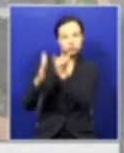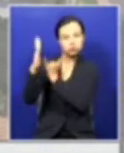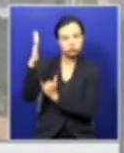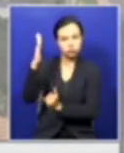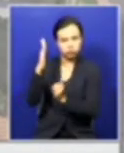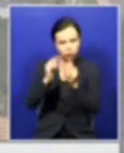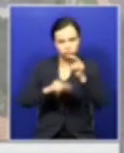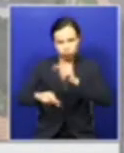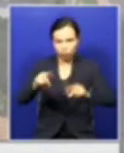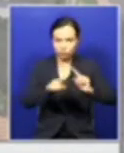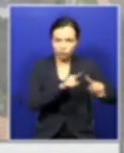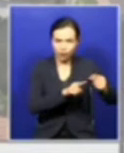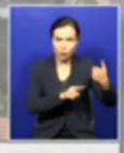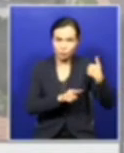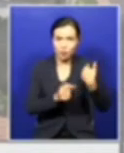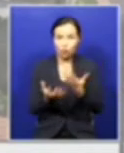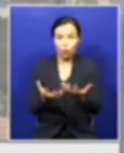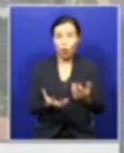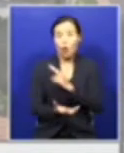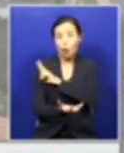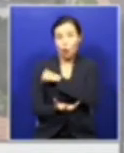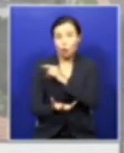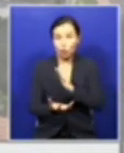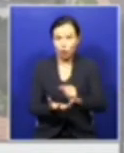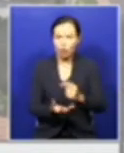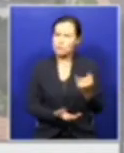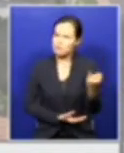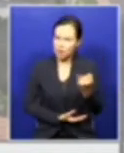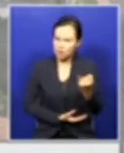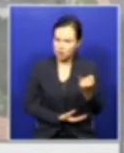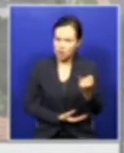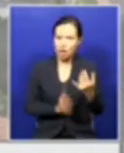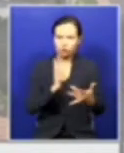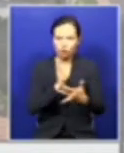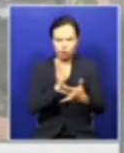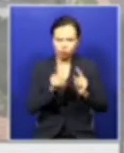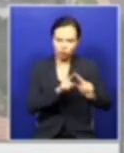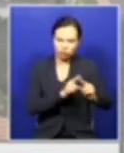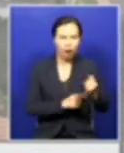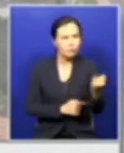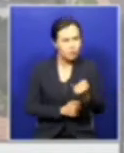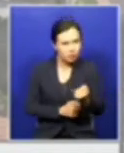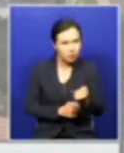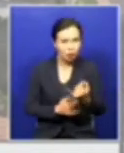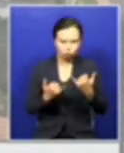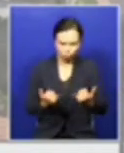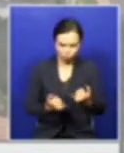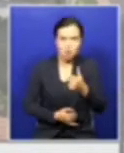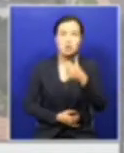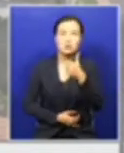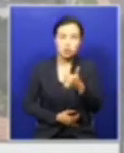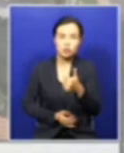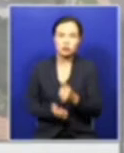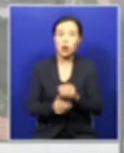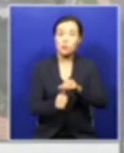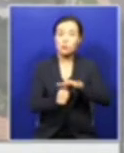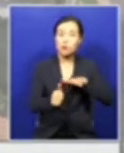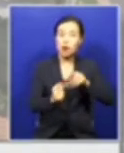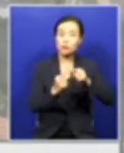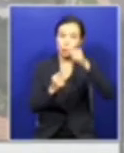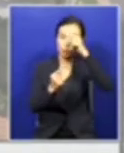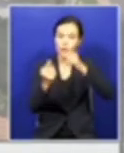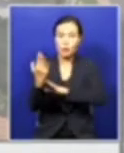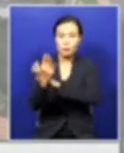ในตอนนั้นอุปกรณ์ทางการแพทย์ยังไม่ดีเท่าตอนนี้ด้วยซ้ำไปและผู้นำประเทศในตอนนั้นประกา